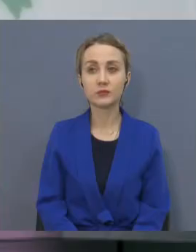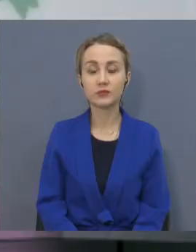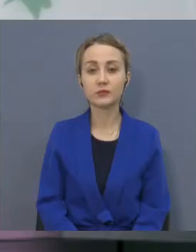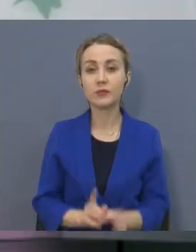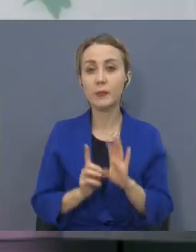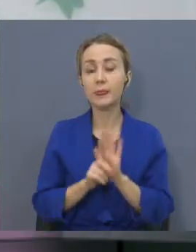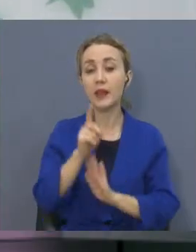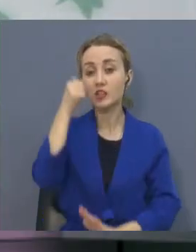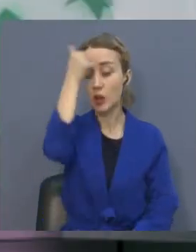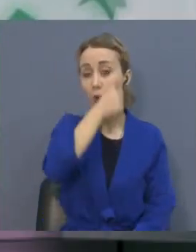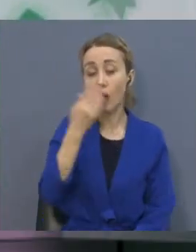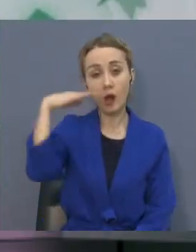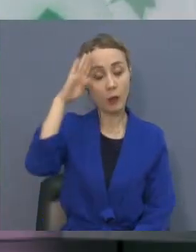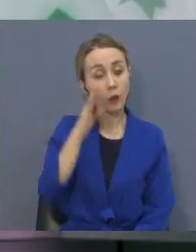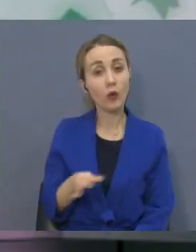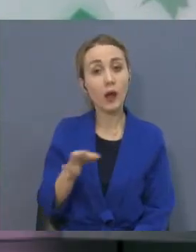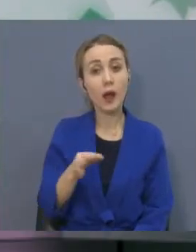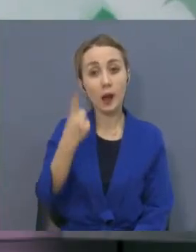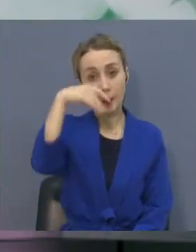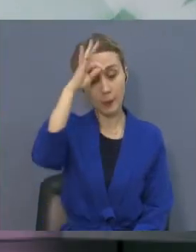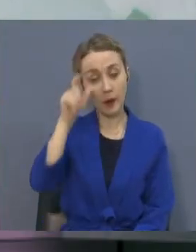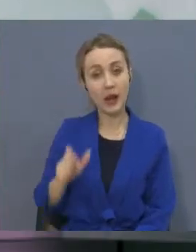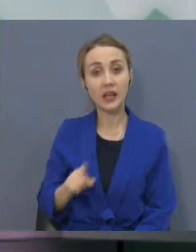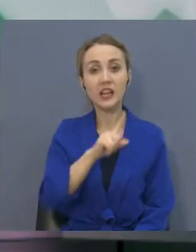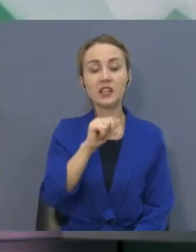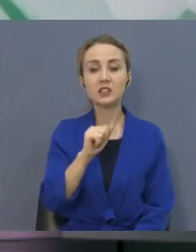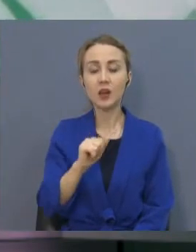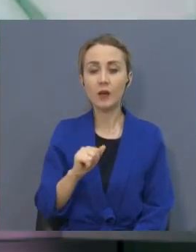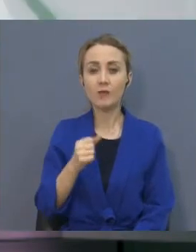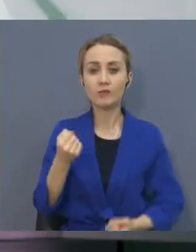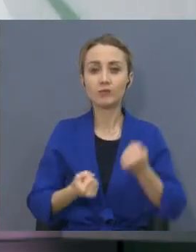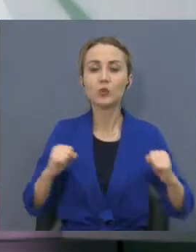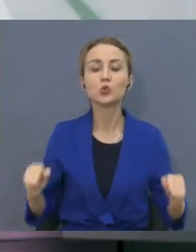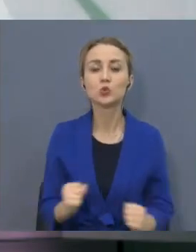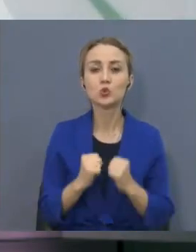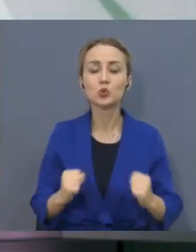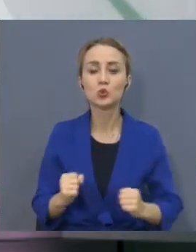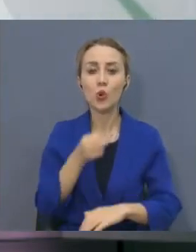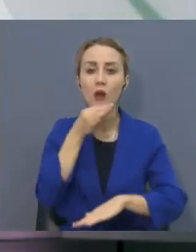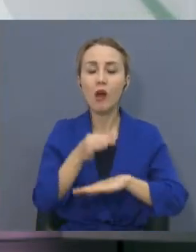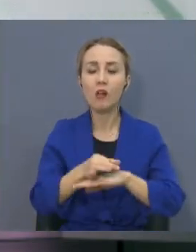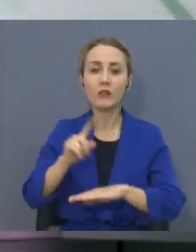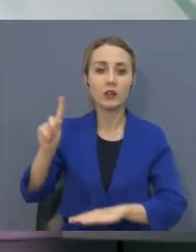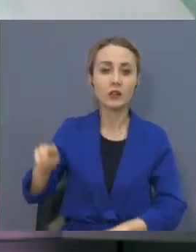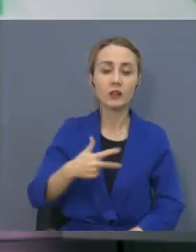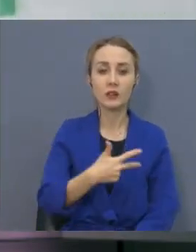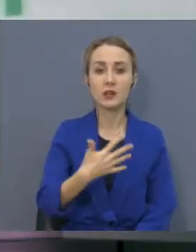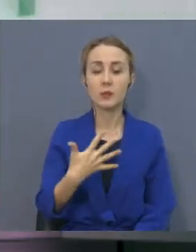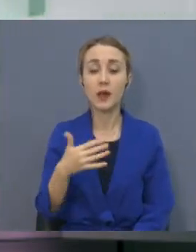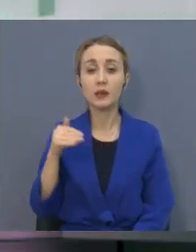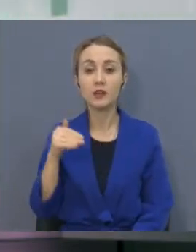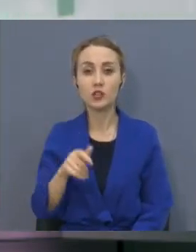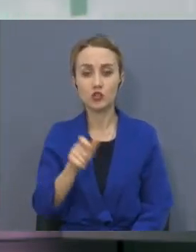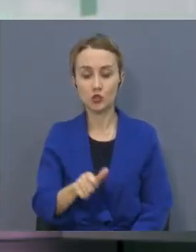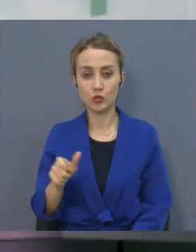С начала года в Акмолинской области полицейскими за превышение скоростного режима привлечено к ответственности порядка 35 тысяч водителей.